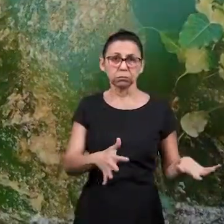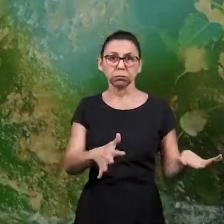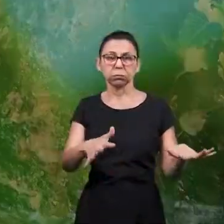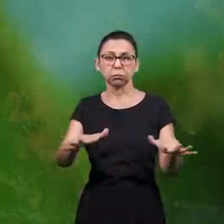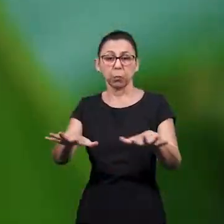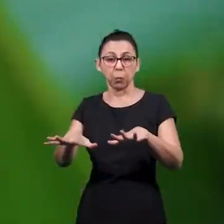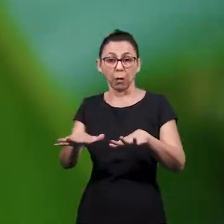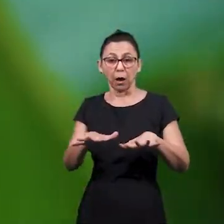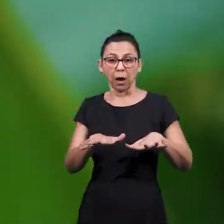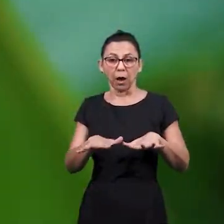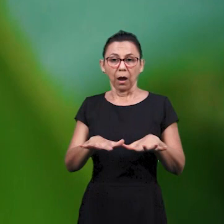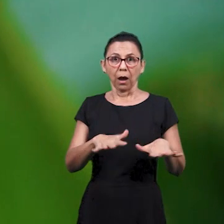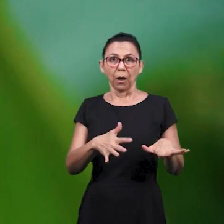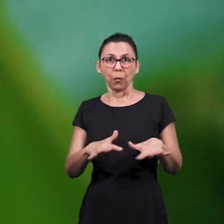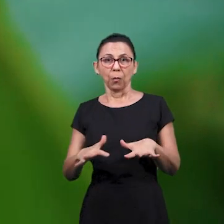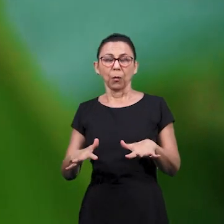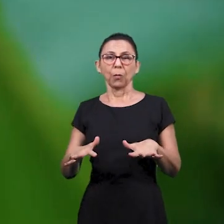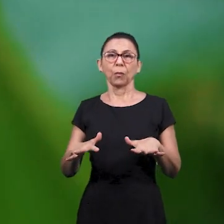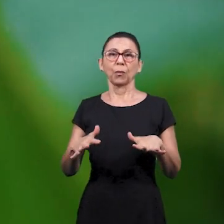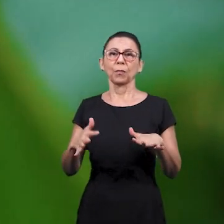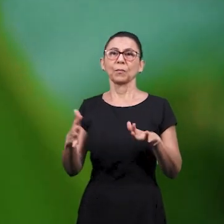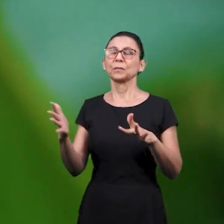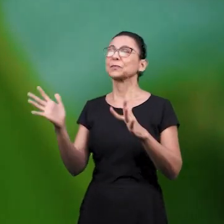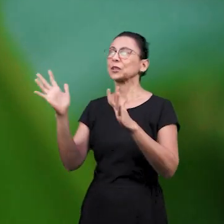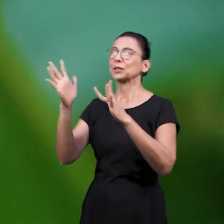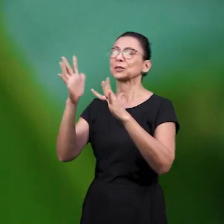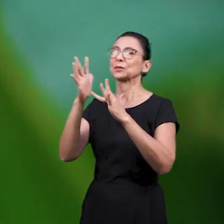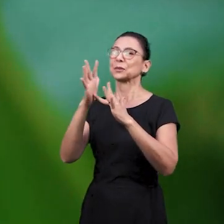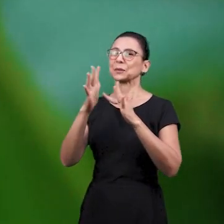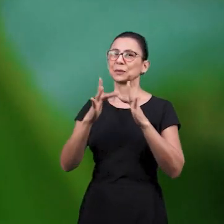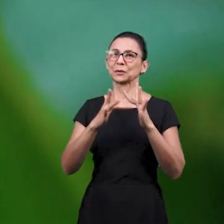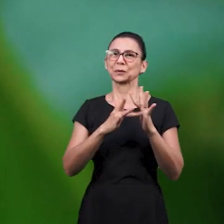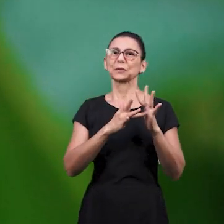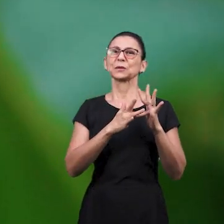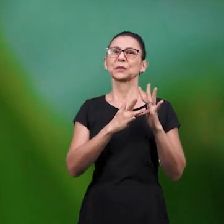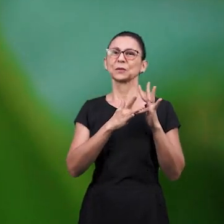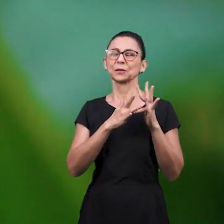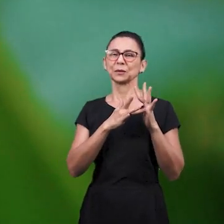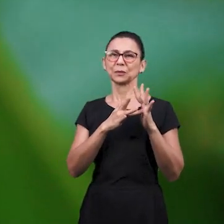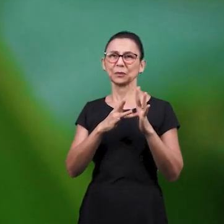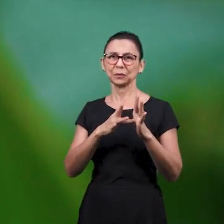Мой Иисус, мой Иисус, Ты моя жизнь.